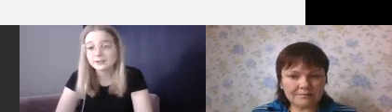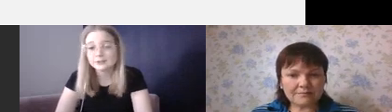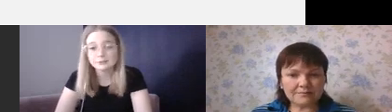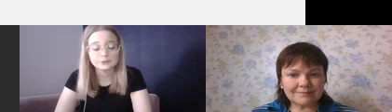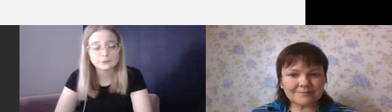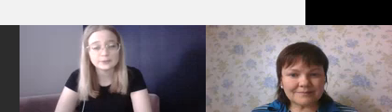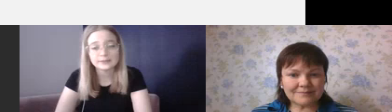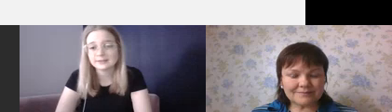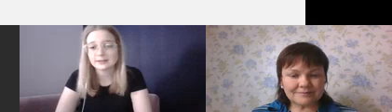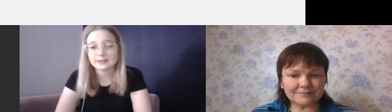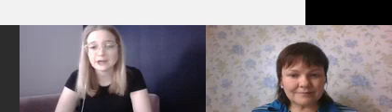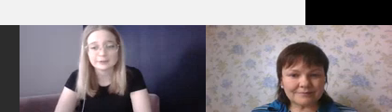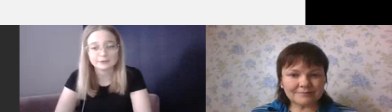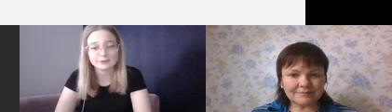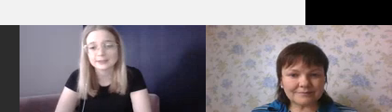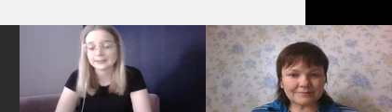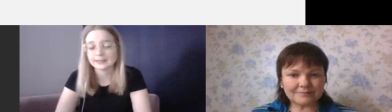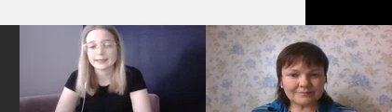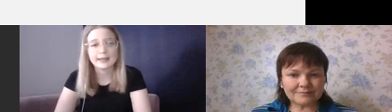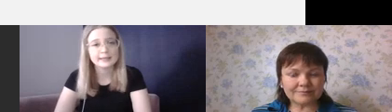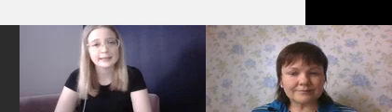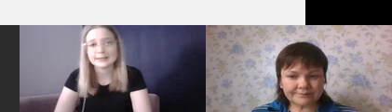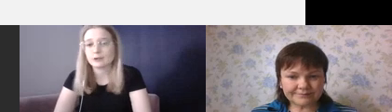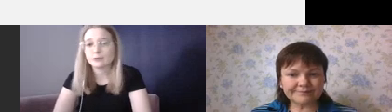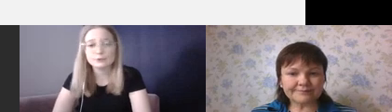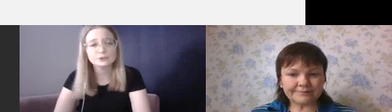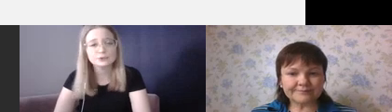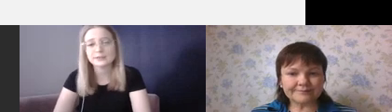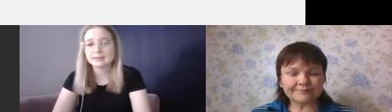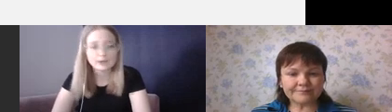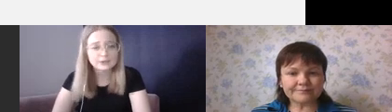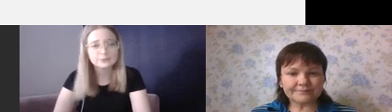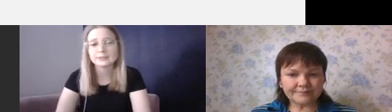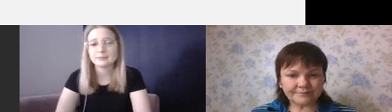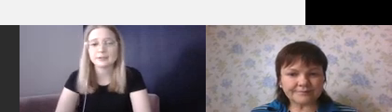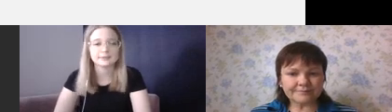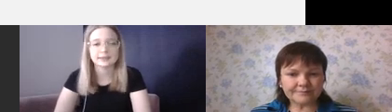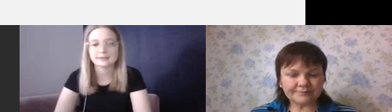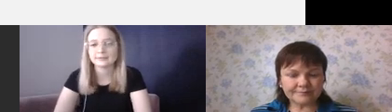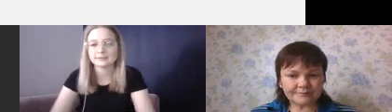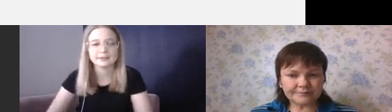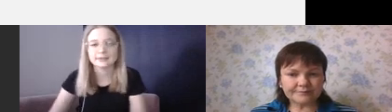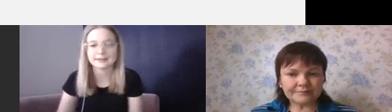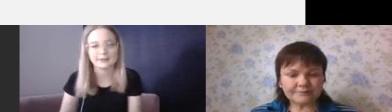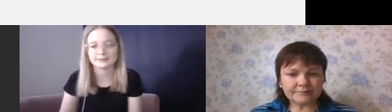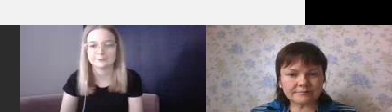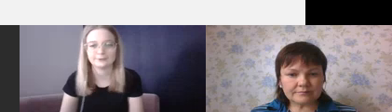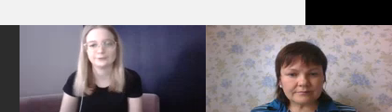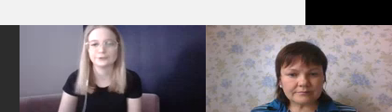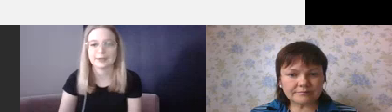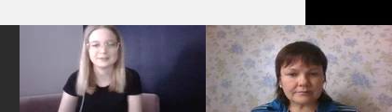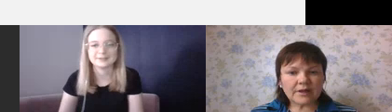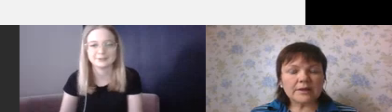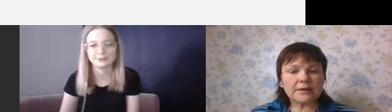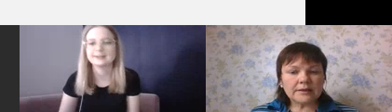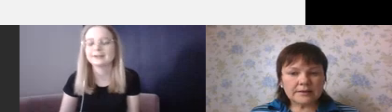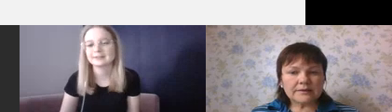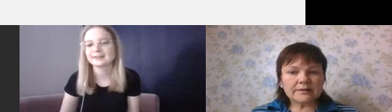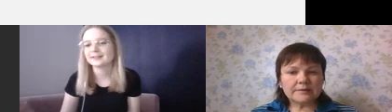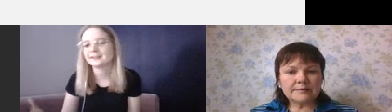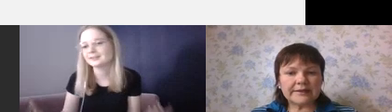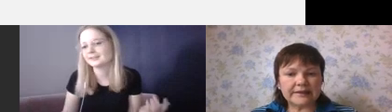Aga siis gümnaasium on minu mõelest ideaalne aeg, kus sa saadki käia kursustel varjutamas, et nende kõikid erialadega tutvust teha, mis